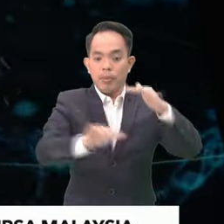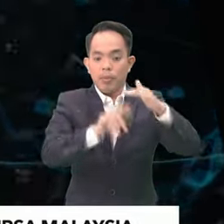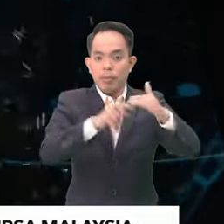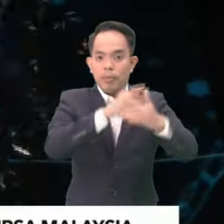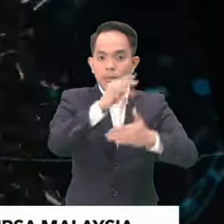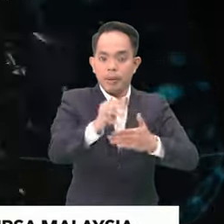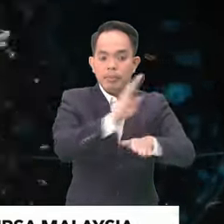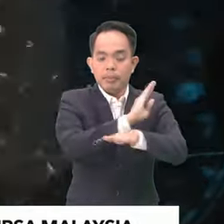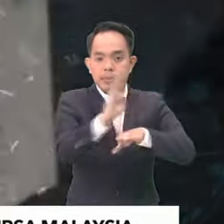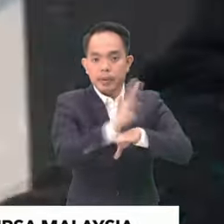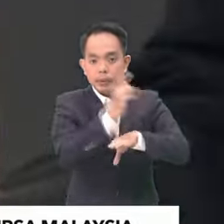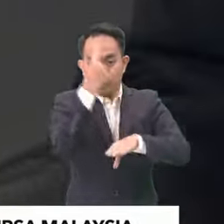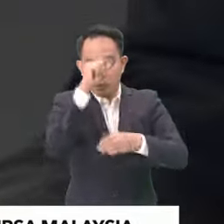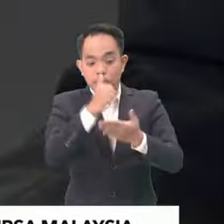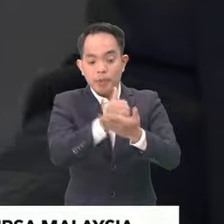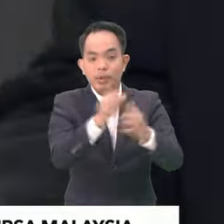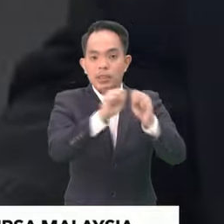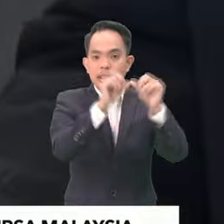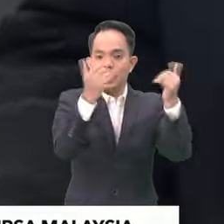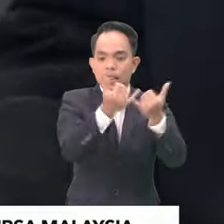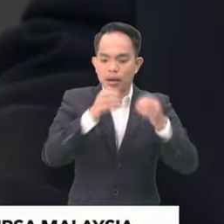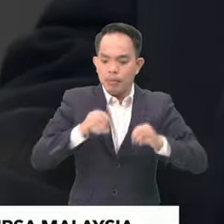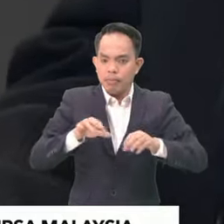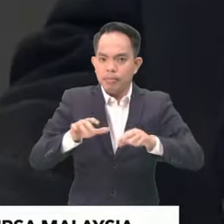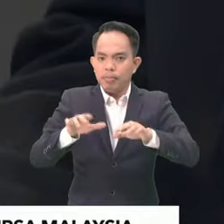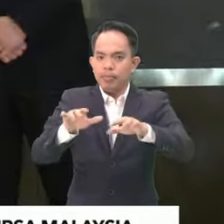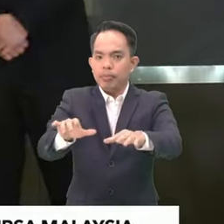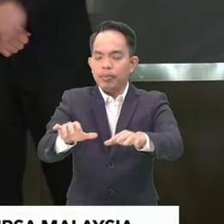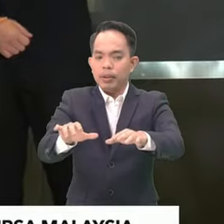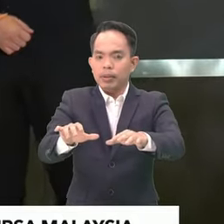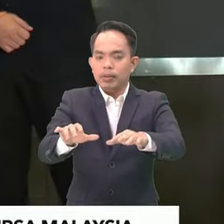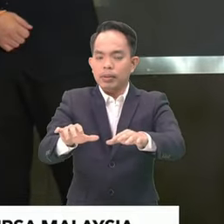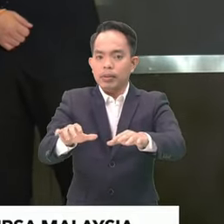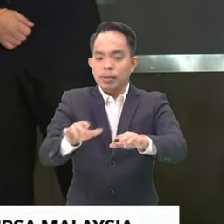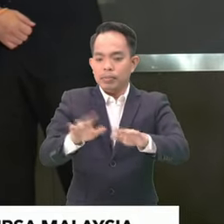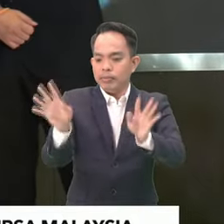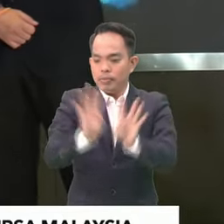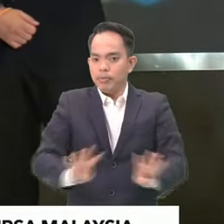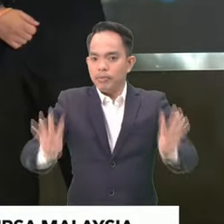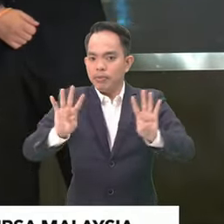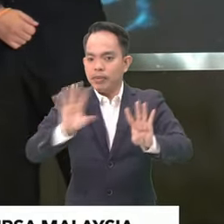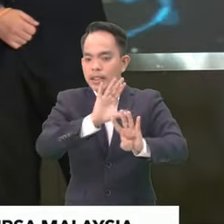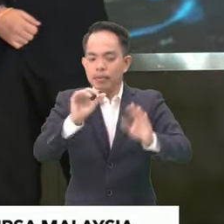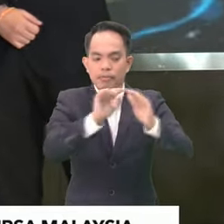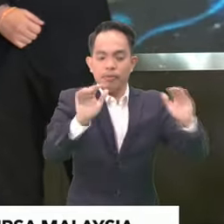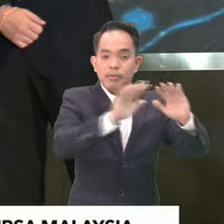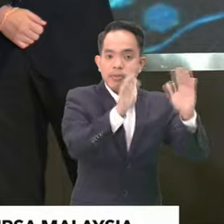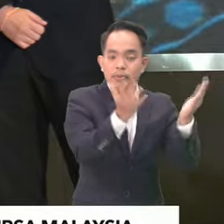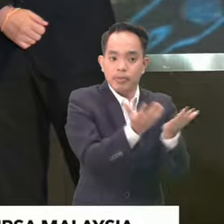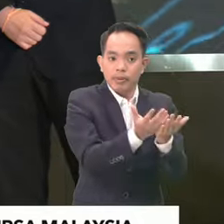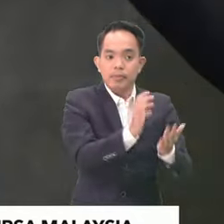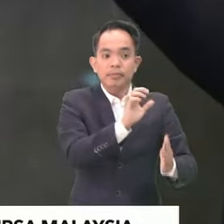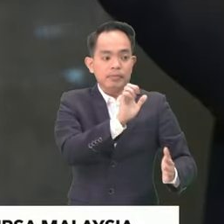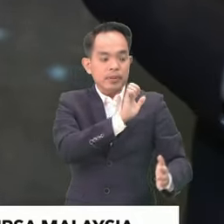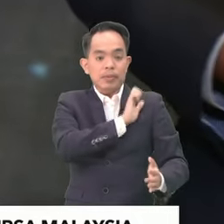Pertumbuhan Perniagaan bagi membantu syarikat tersebut memperluaskan inovasi ke peringkat serantau dan juga global. Terlepas itu, Ketua Pegawai Eksekutif Three